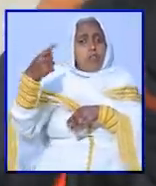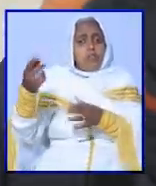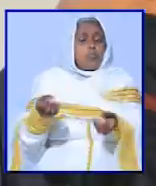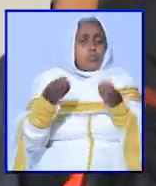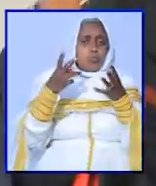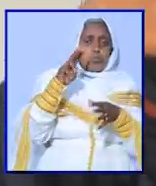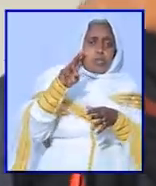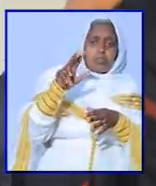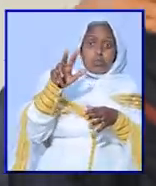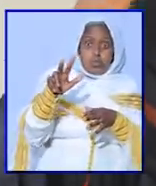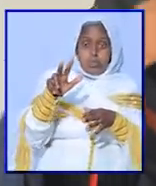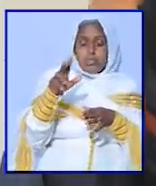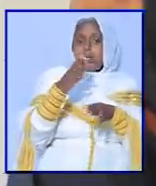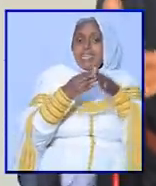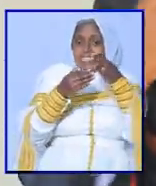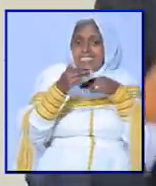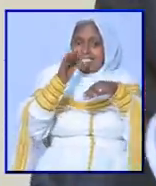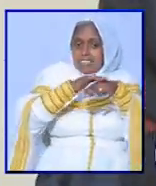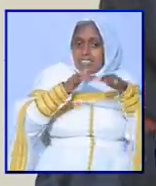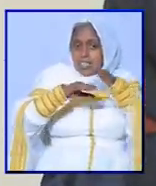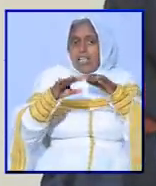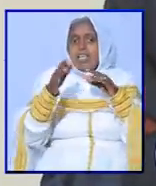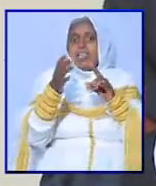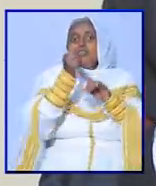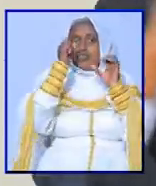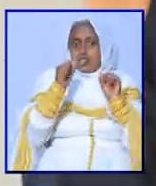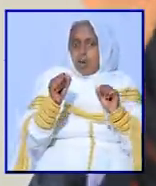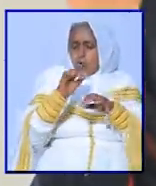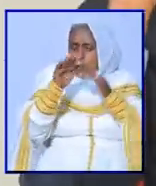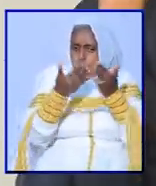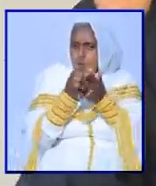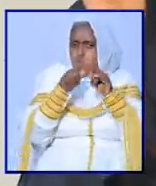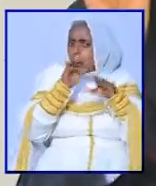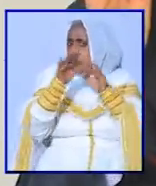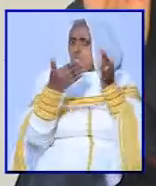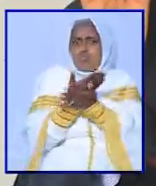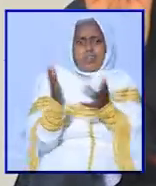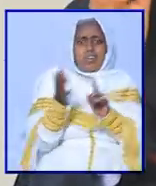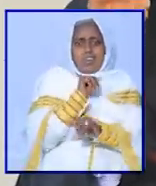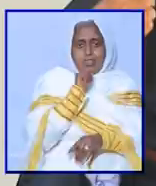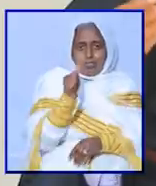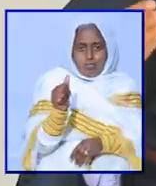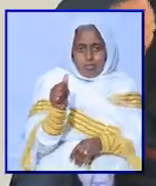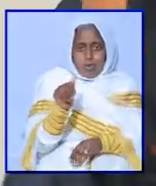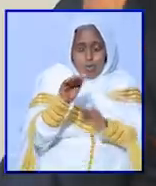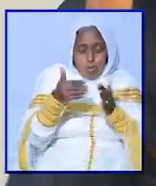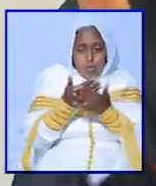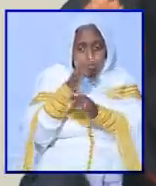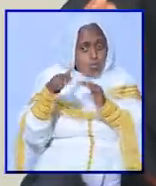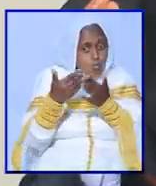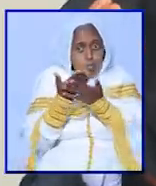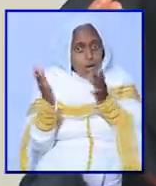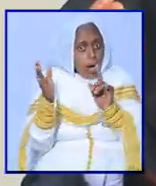ብዙዎቹ ሁለትም ሶስትም አራትም ደራርበው ሊሆኑ ይችላል እንጂ ሁሉም ግን ሁሉን አልያዙ